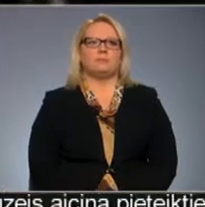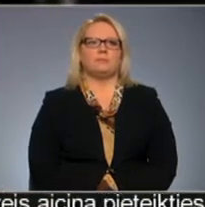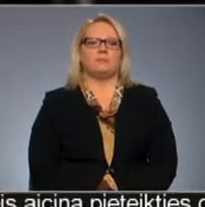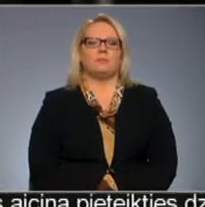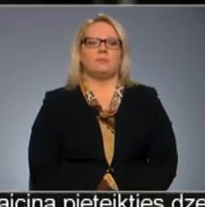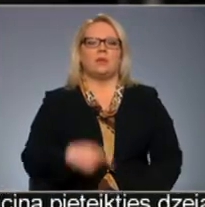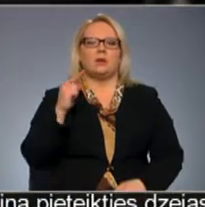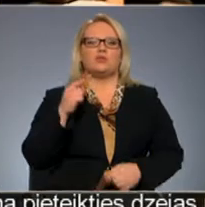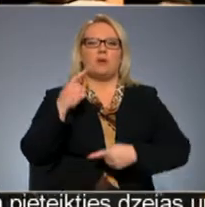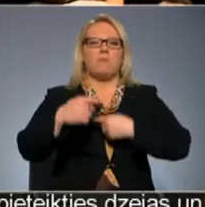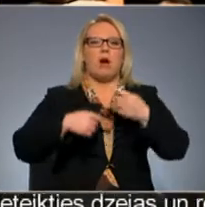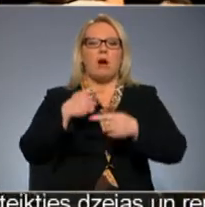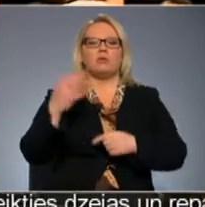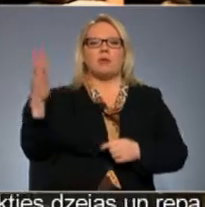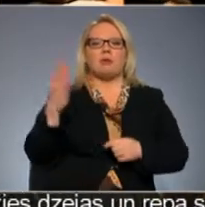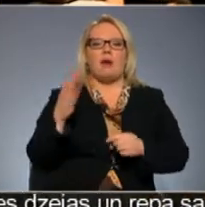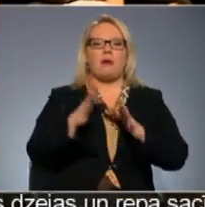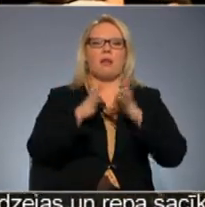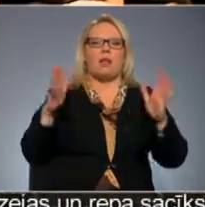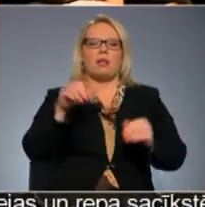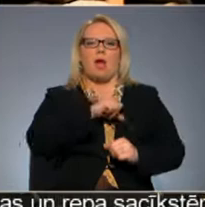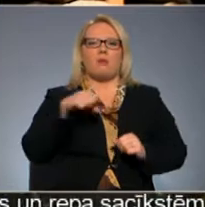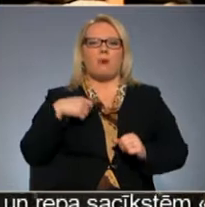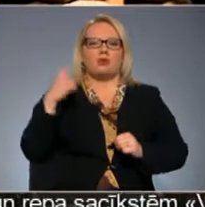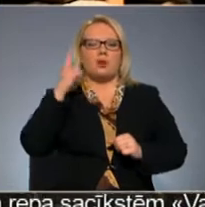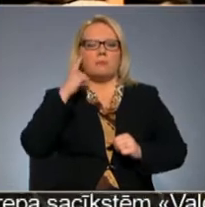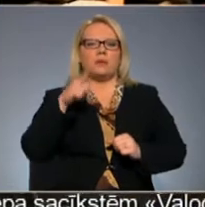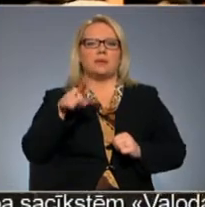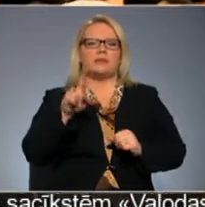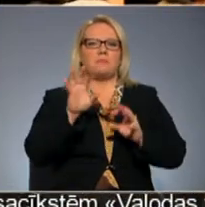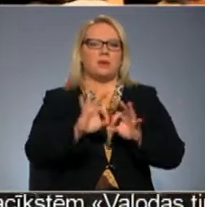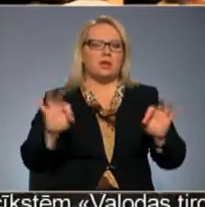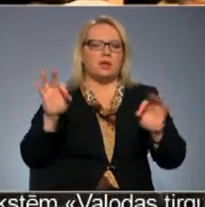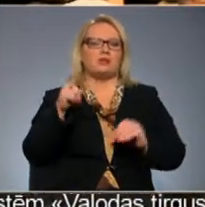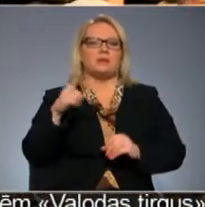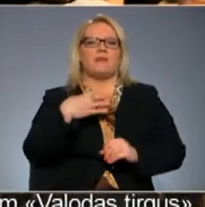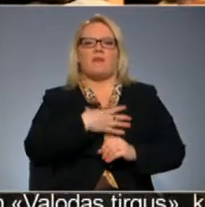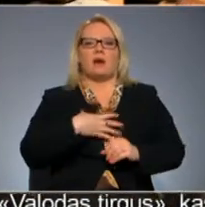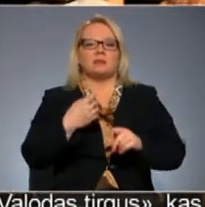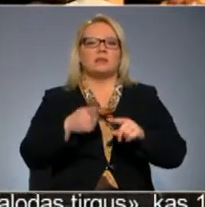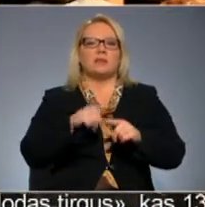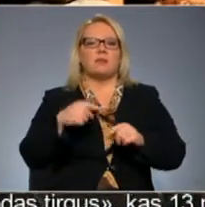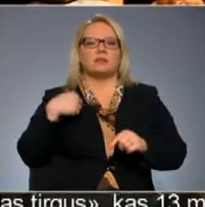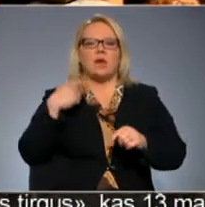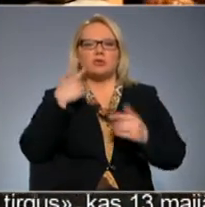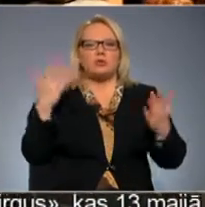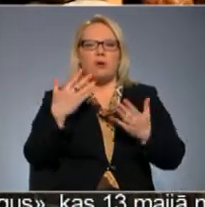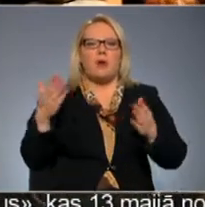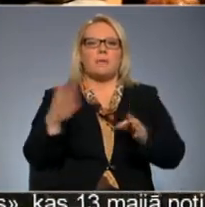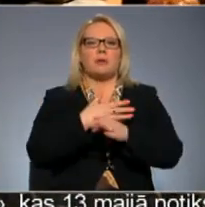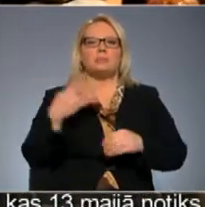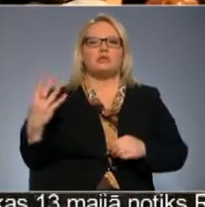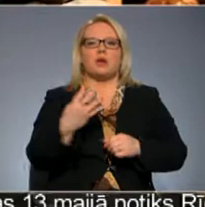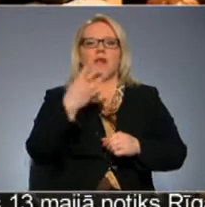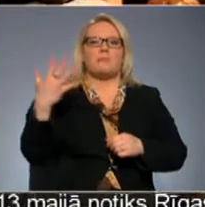Šī paudze nāk ar daudz lielāku pašapziņu kā iepriekšējā un kas ir brīnišķīgi un kas ir vajadzīgs, tāpēc ka es domāju, ka varbūt pirms kādiem 4-5